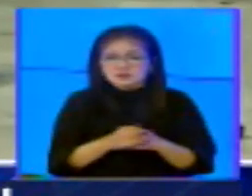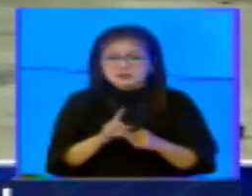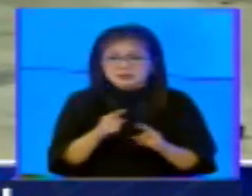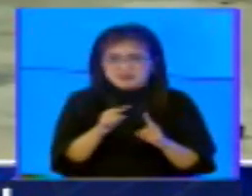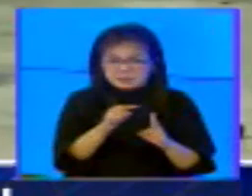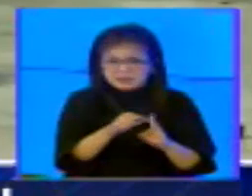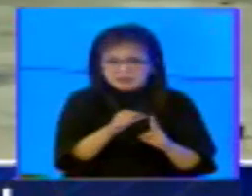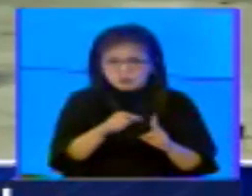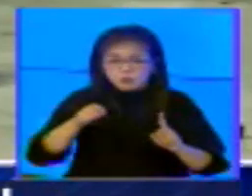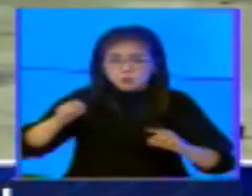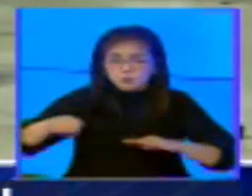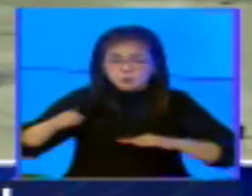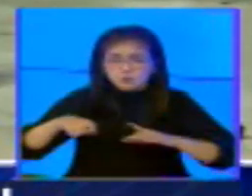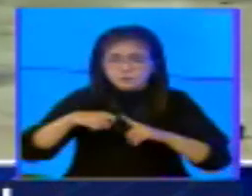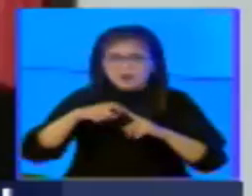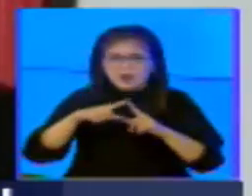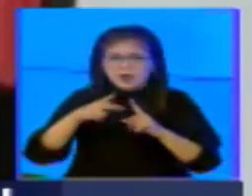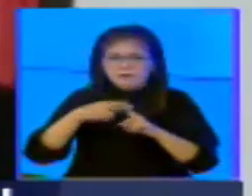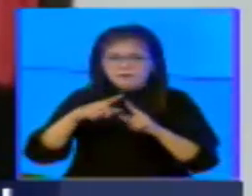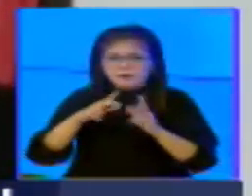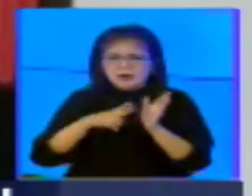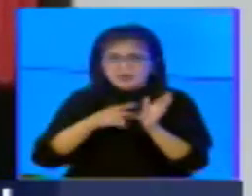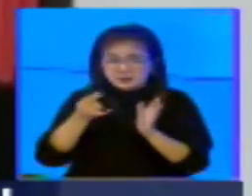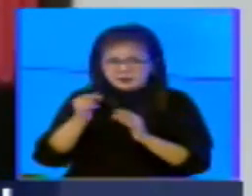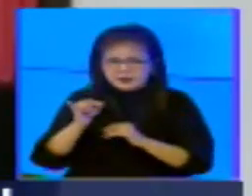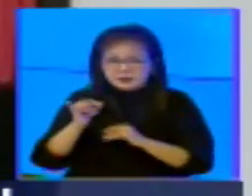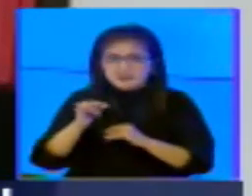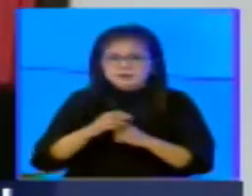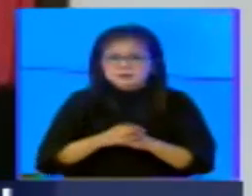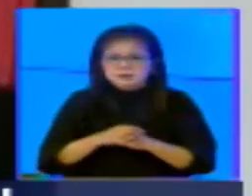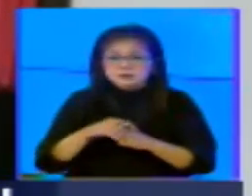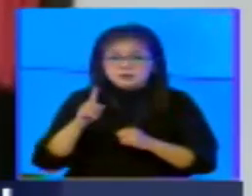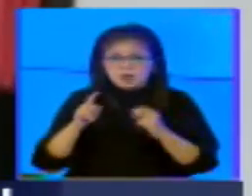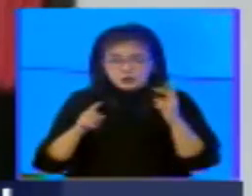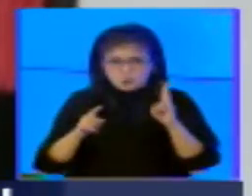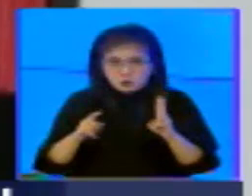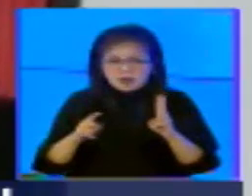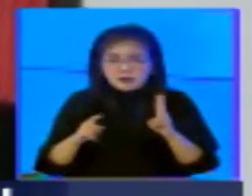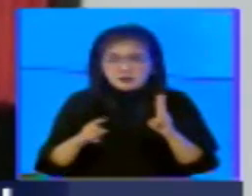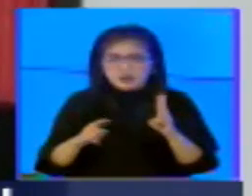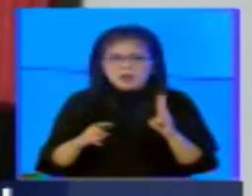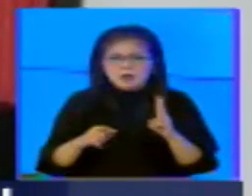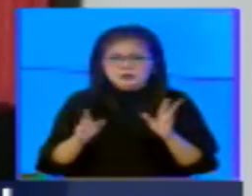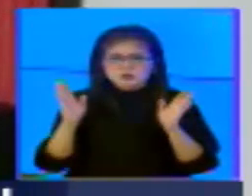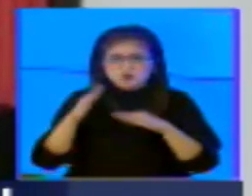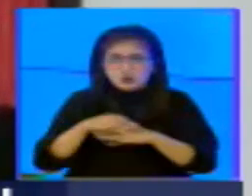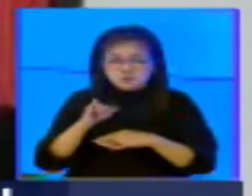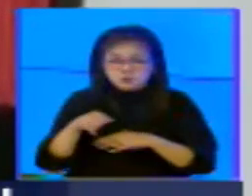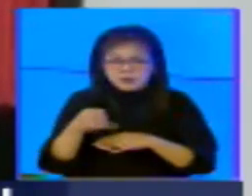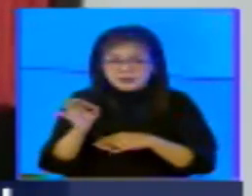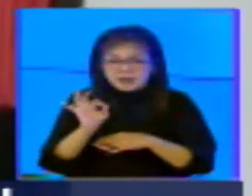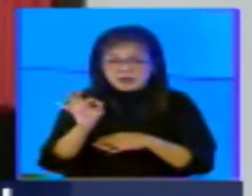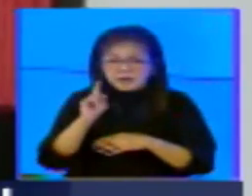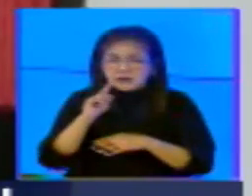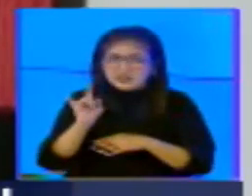dihukumi kafir secara syar'i. Jenis yang kedua adalah orang yang meninggalkan sholat Jumat karena meremehkan